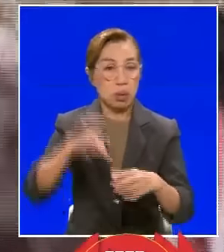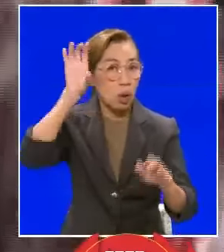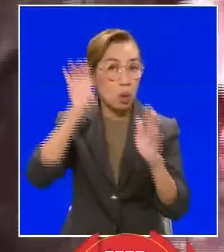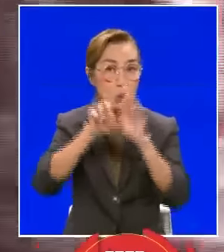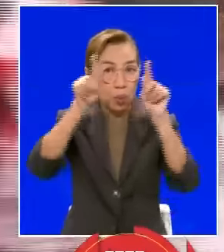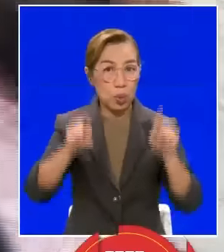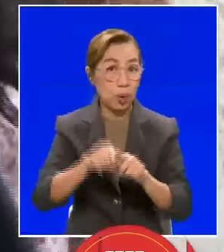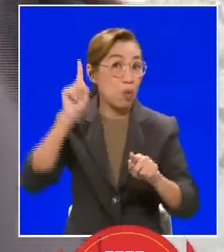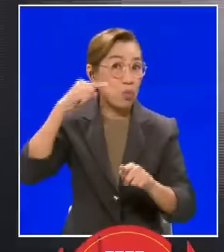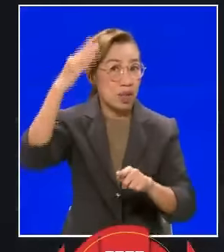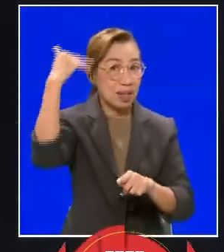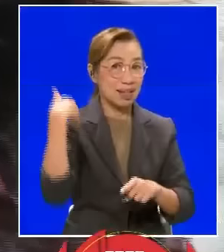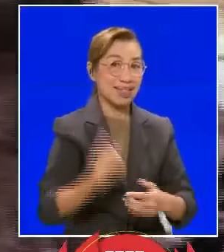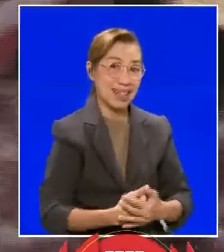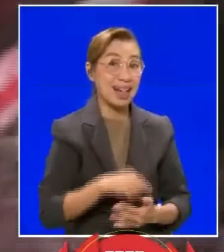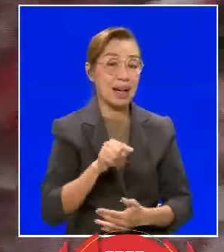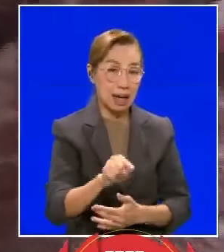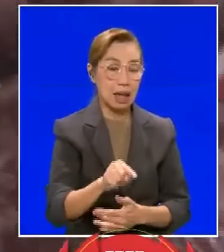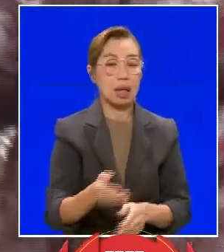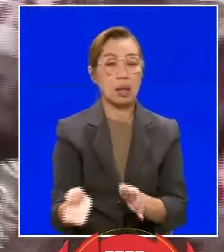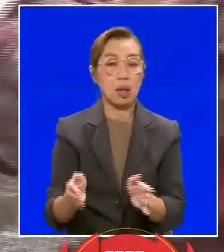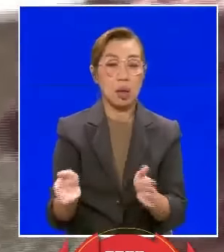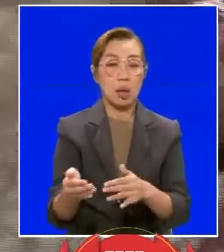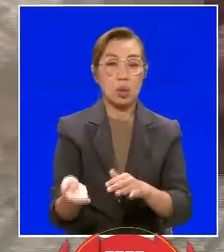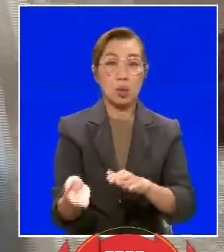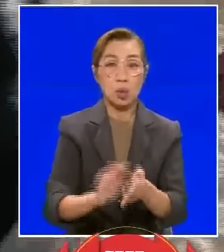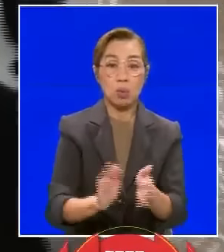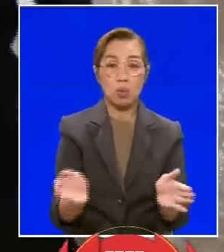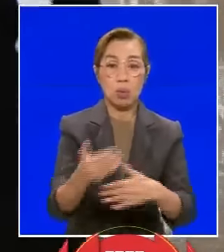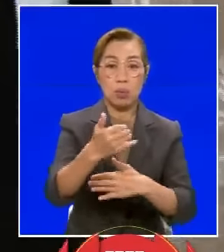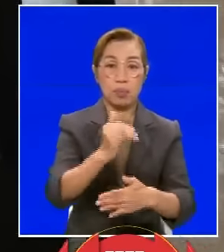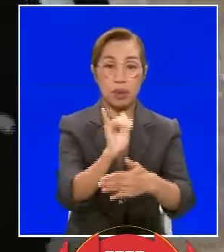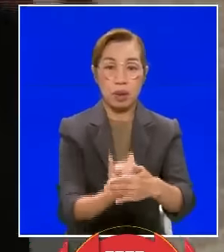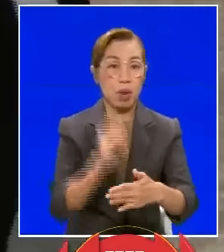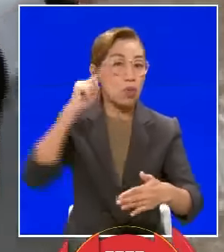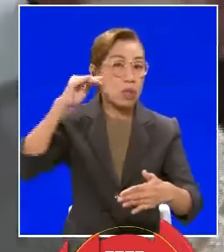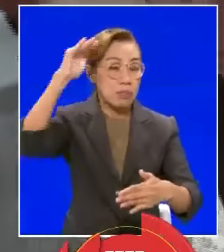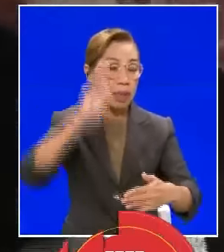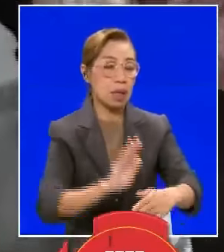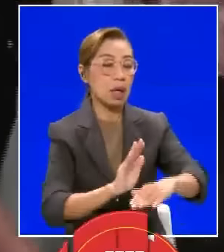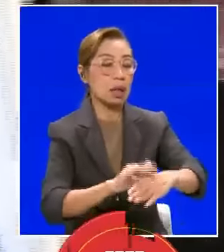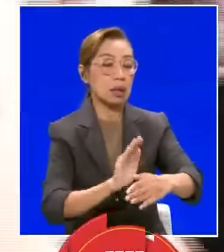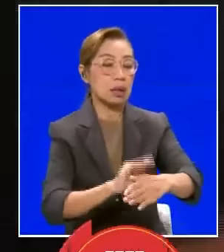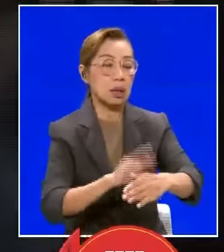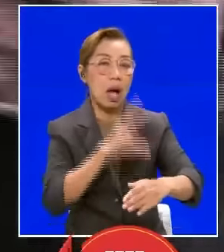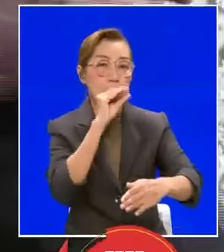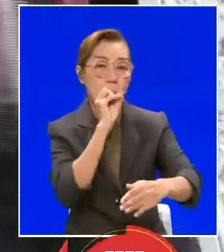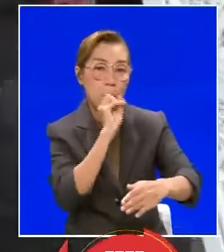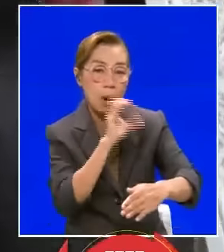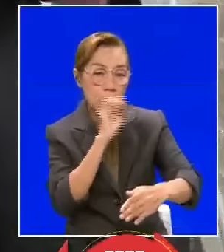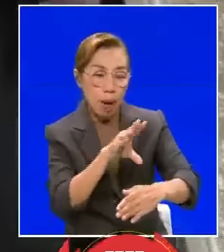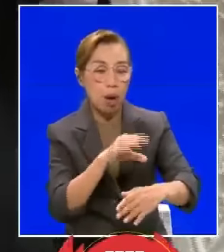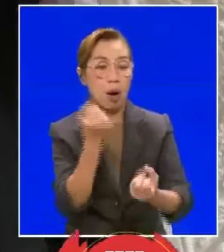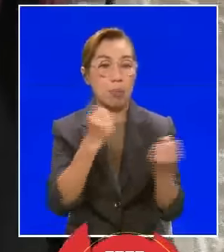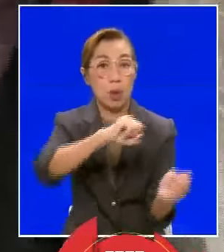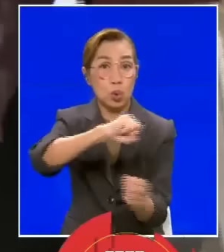ในโลงศพออกมาพี่สาวนะคะก็อยู่อย่างแบบอยู่แตะโลงแล้วก็บอกบุ้งมาตลอดทางอะค่ะมาขึ้น